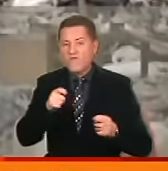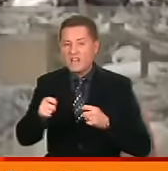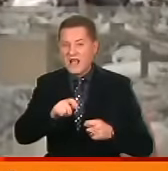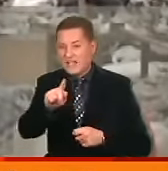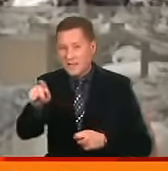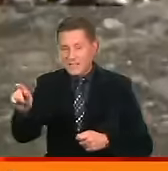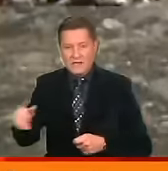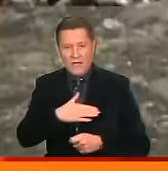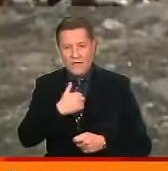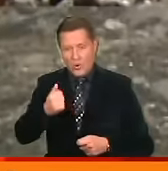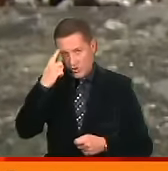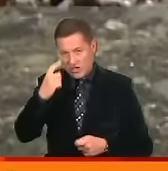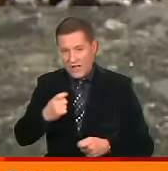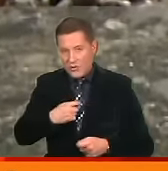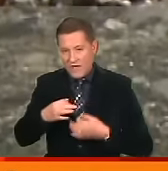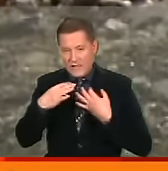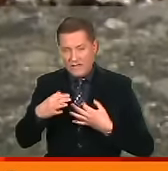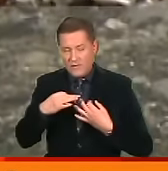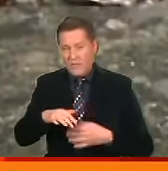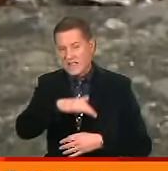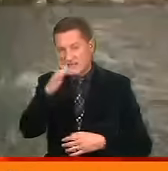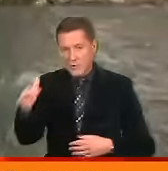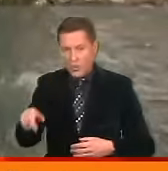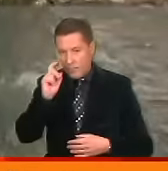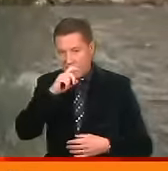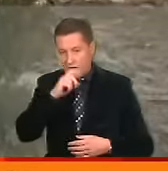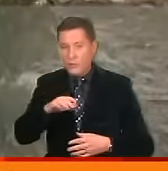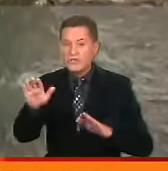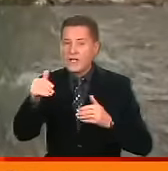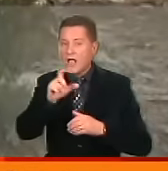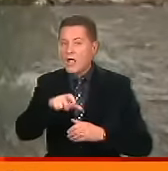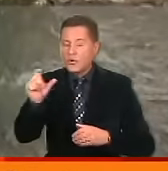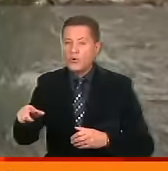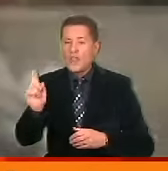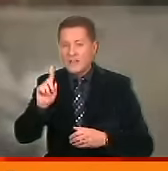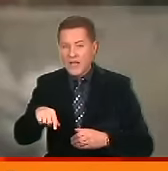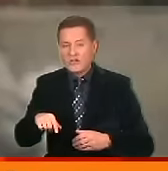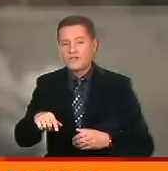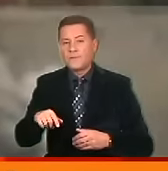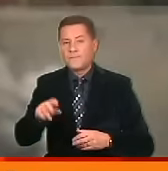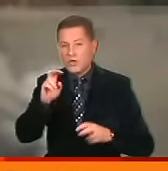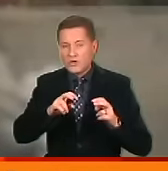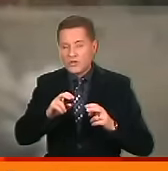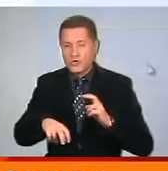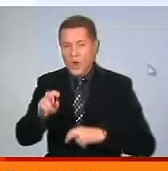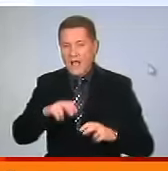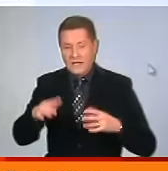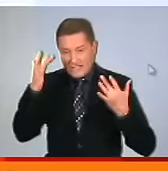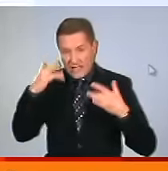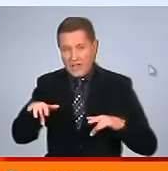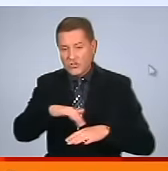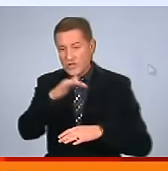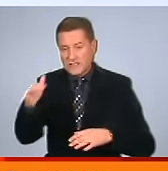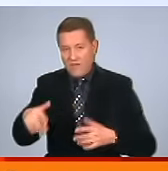хоче надавати інформацію про купи непотребу. Тож урядники закликають людей теж шукати стихійних звалищ. Повідомити про